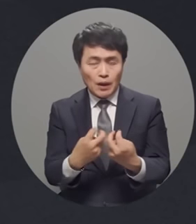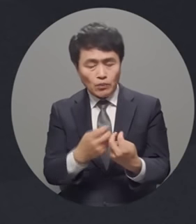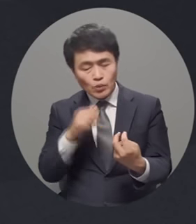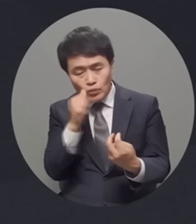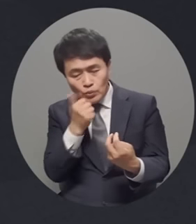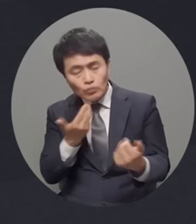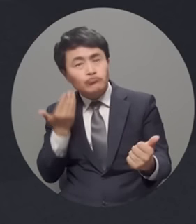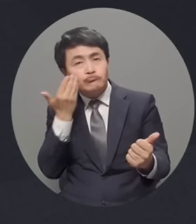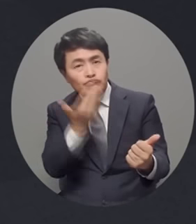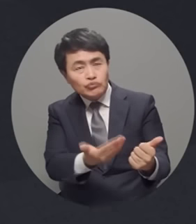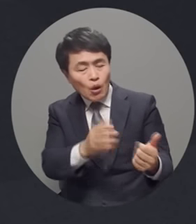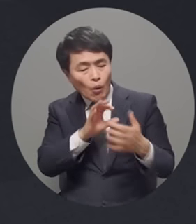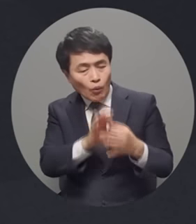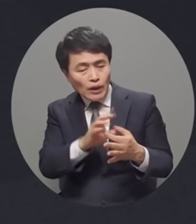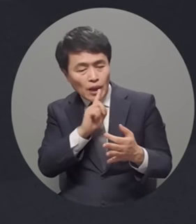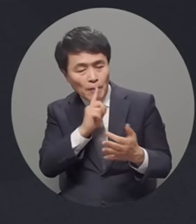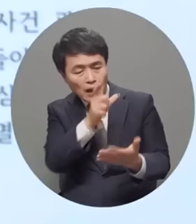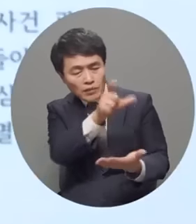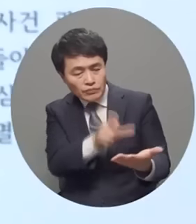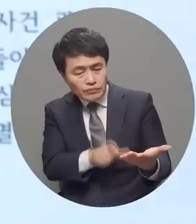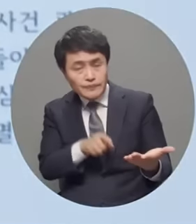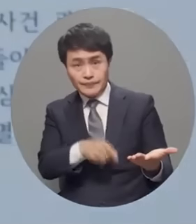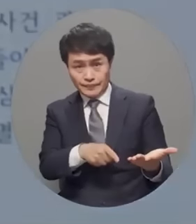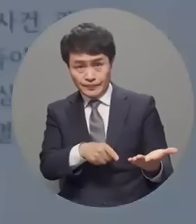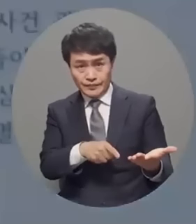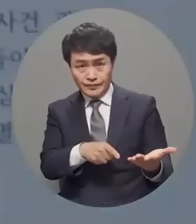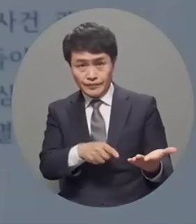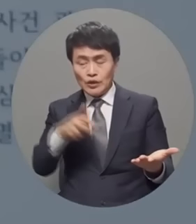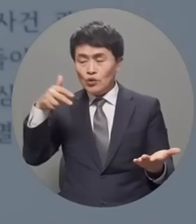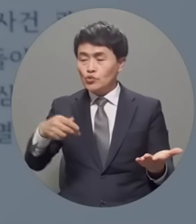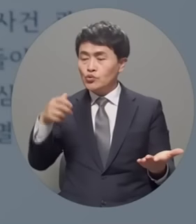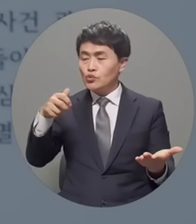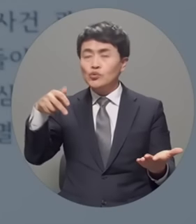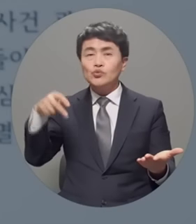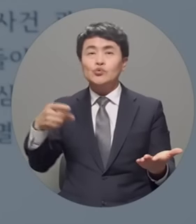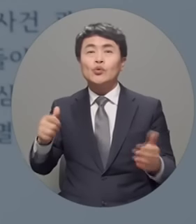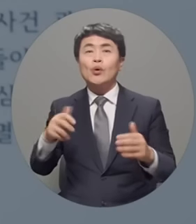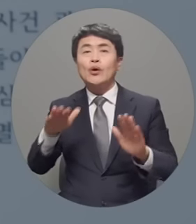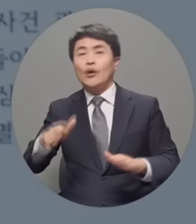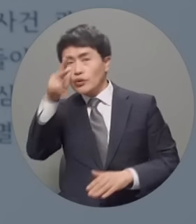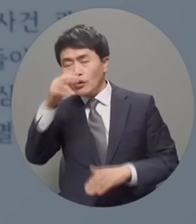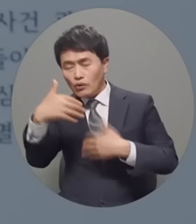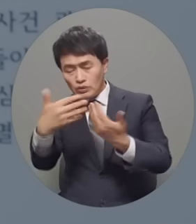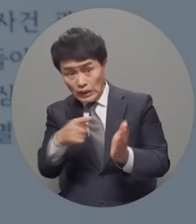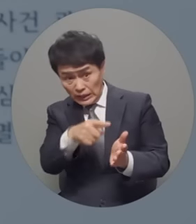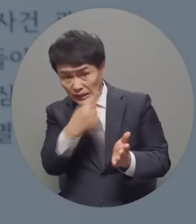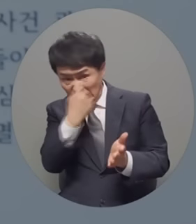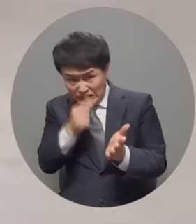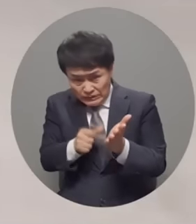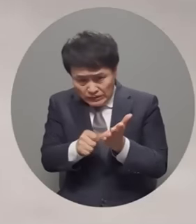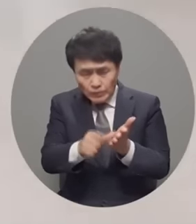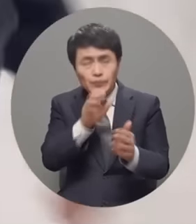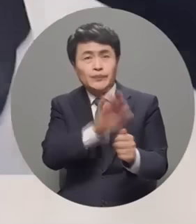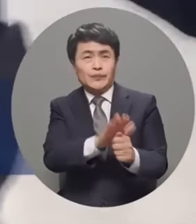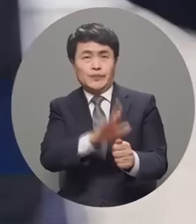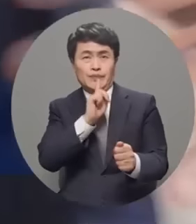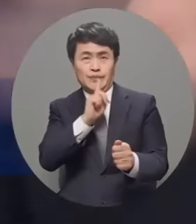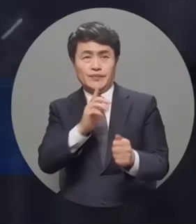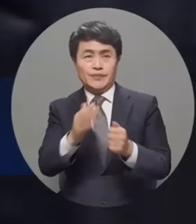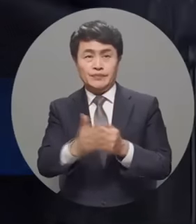안내했다는 관계자 진술이 담겨 있습니다. 주수호라는 현직 경찰관이 증거인멸을 도왔다는 겁니다.